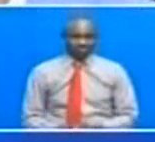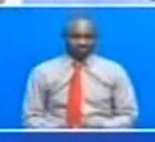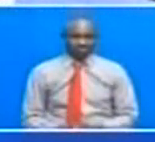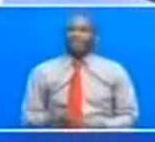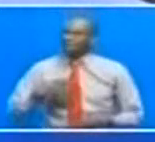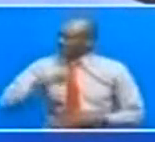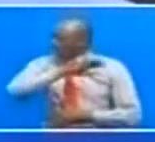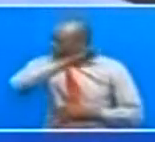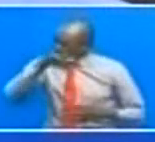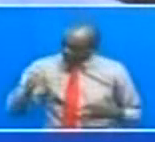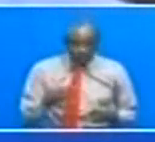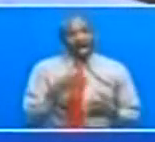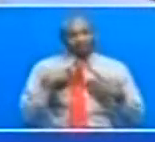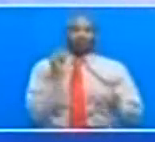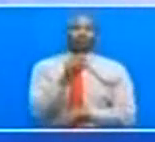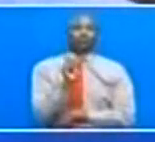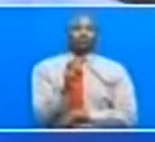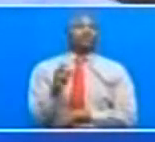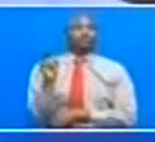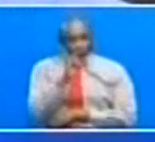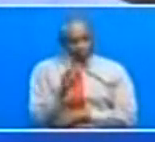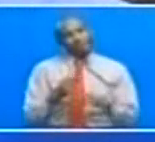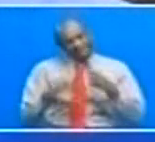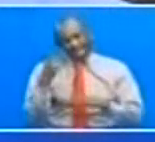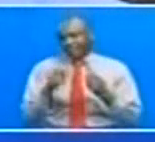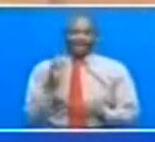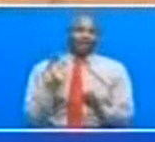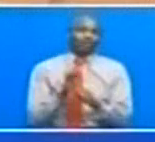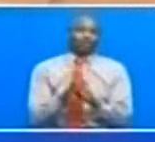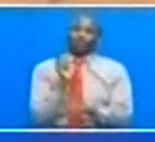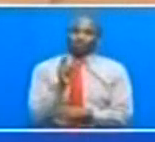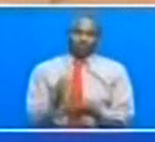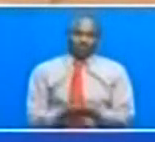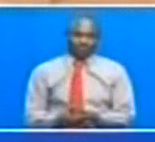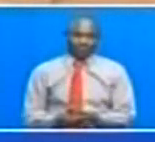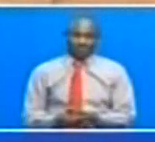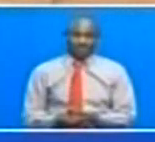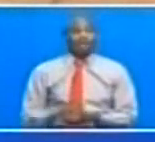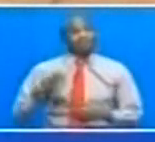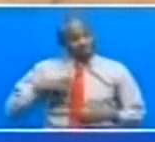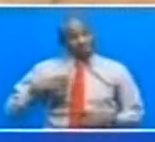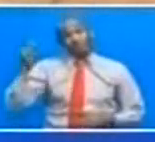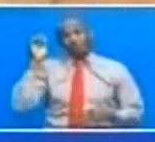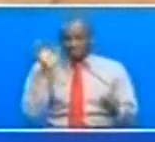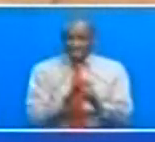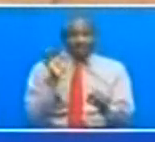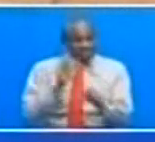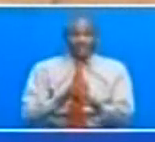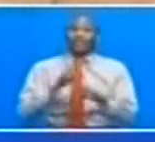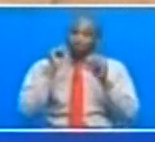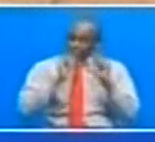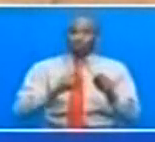Lakini si kila mtu atanaye. Kila mtu yuko nayo. Wanatumia tu kununua sana. Naona ni watu wamekuja kuwa wengi wakula